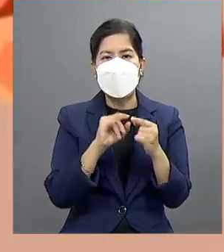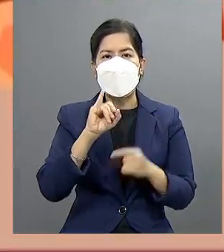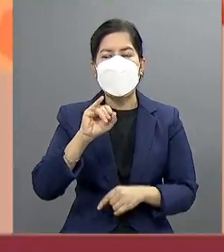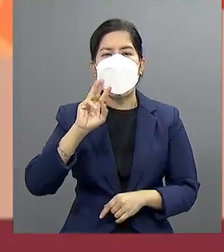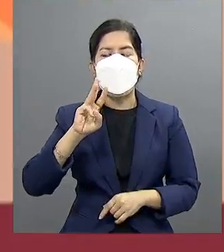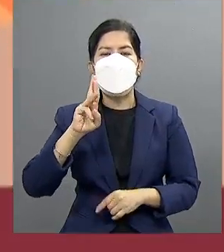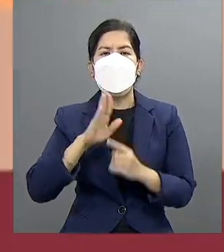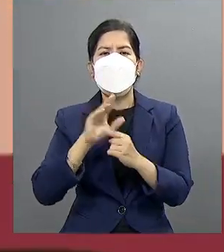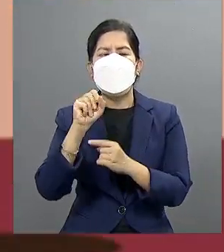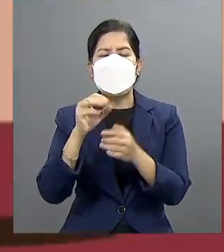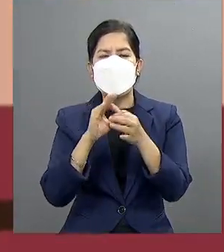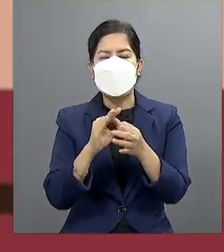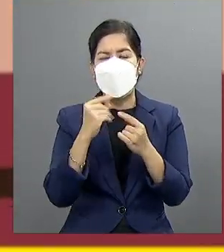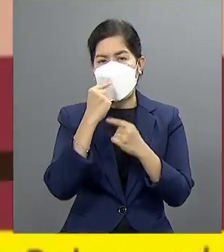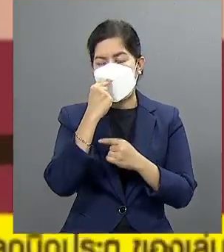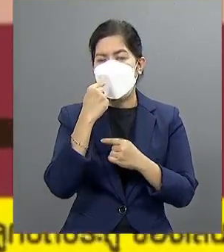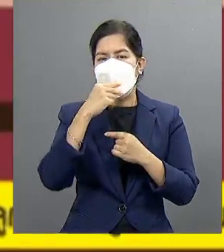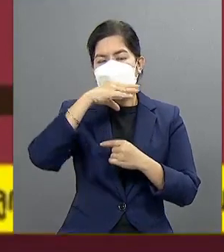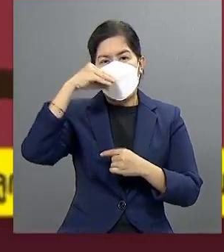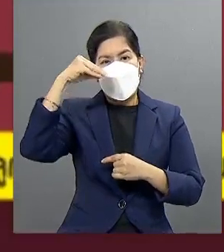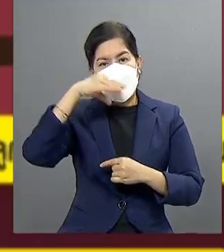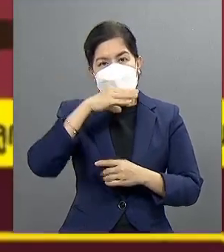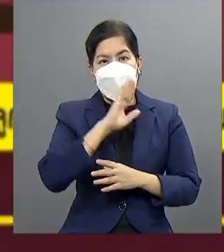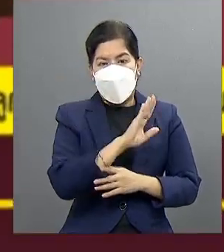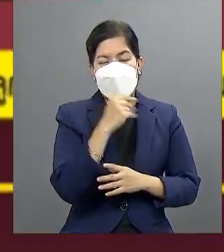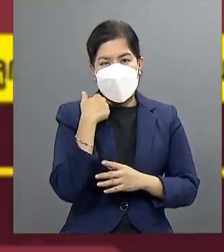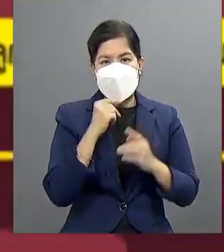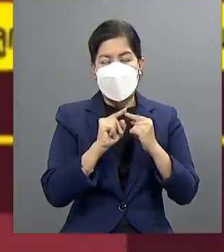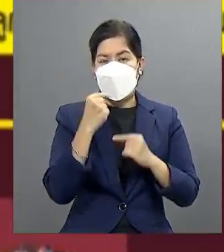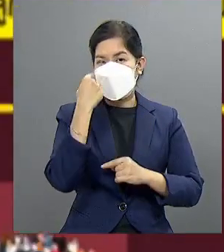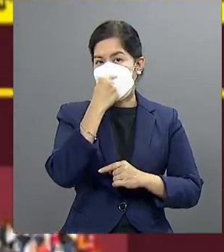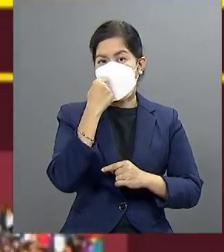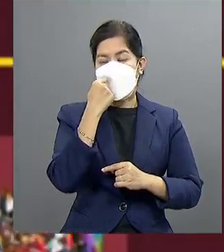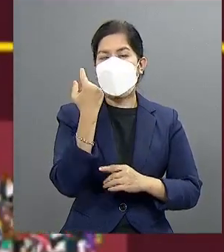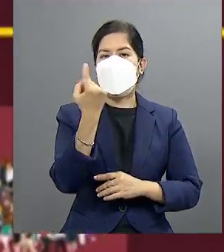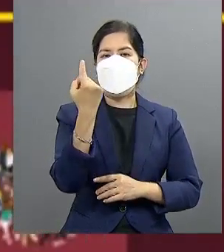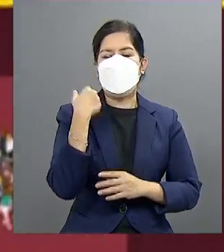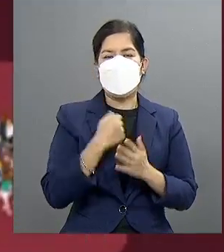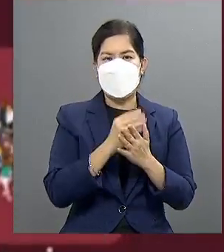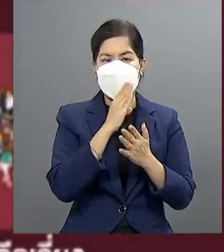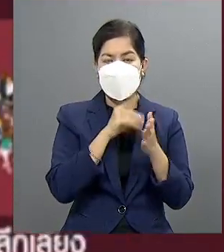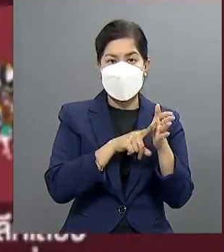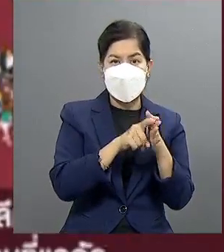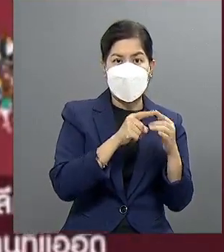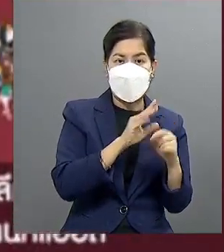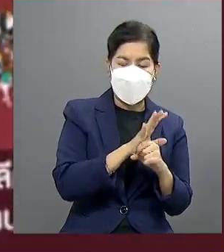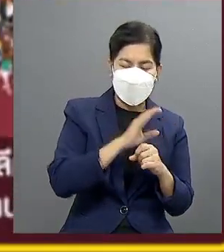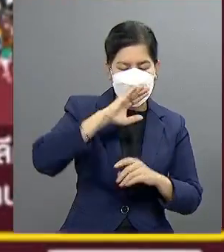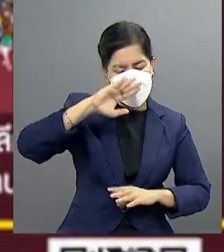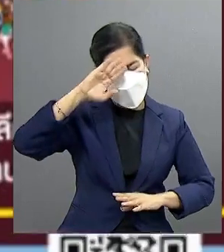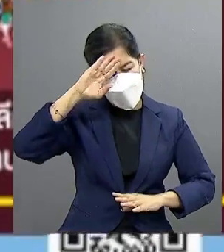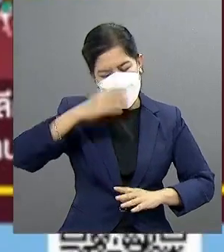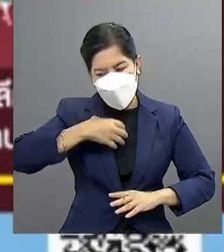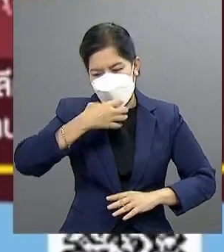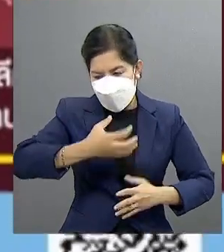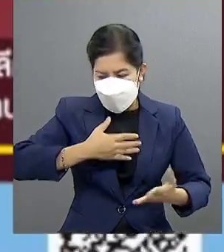ทีนี้ RSV เนี่ยมันก็จะเป็นเฉพาะทางเดินหายใจอย่างเดียวไม่เป็นระบบอื่นถ้าโควิดมันก็จะมีไข้ปวดหัวคลื่นไส้อาเจียนมีตับไตหัวใจ